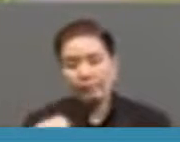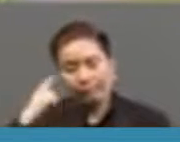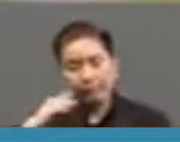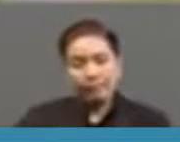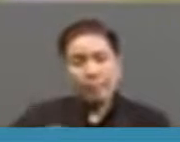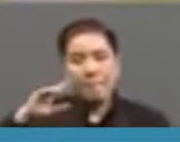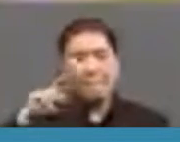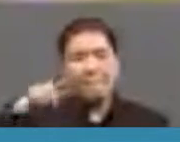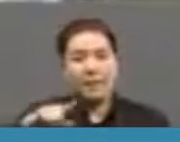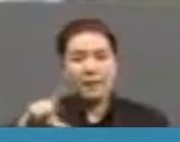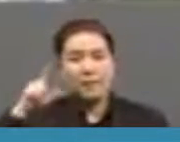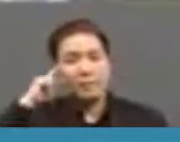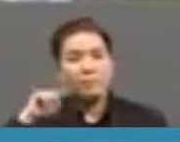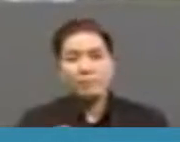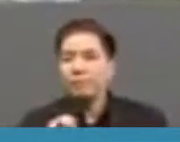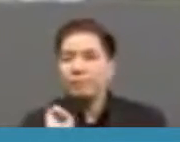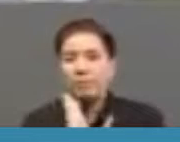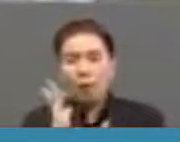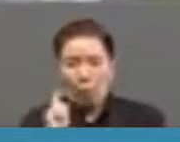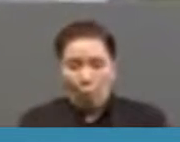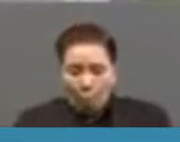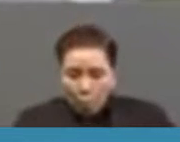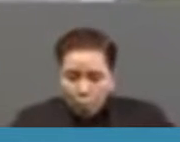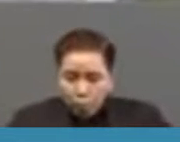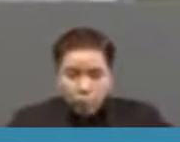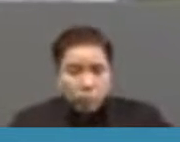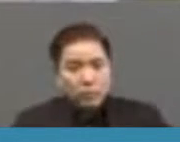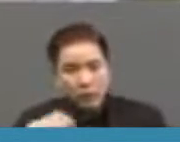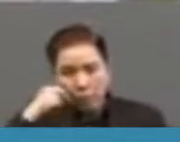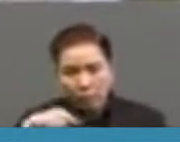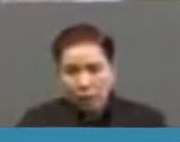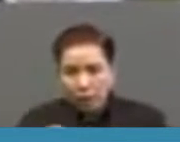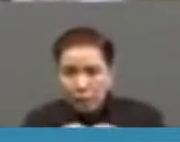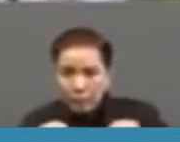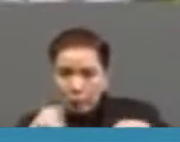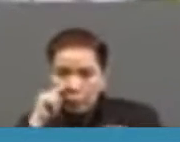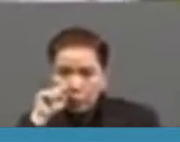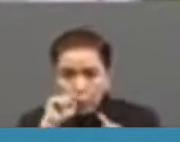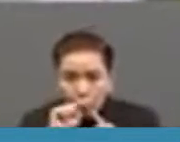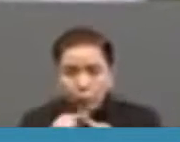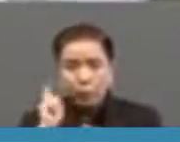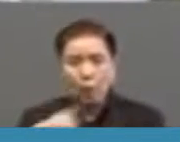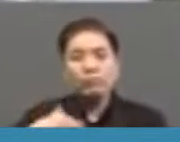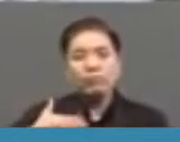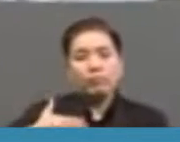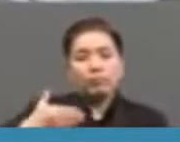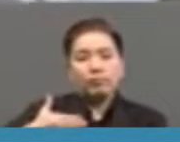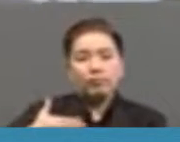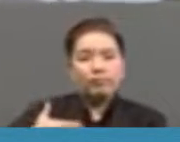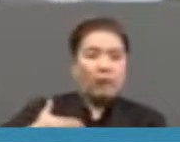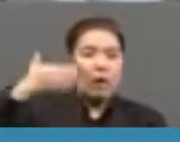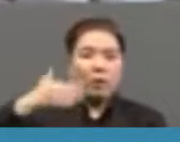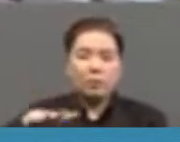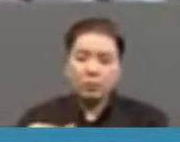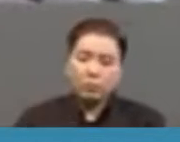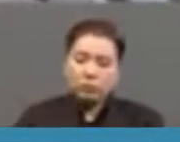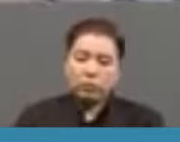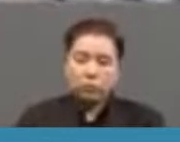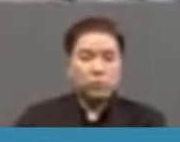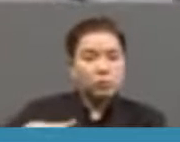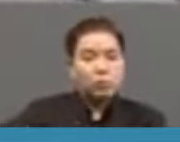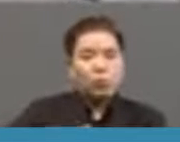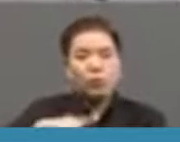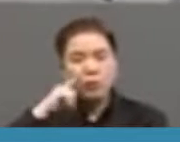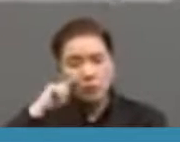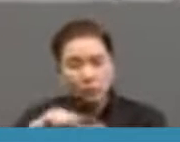าศก์เมตรต่อวินาทีการรับน้ำเข้ามานั้นนะครับก็จะผ่านลงคลอง13และไปลงคลองรังสิตนะครับซึ่งในส่วนนี้ครับการ